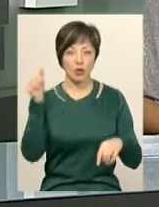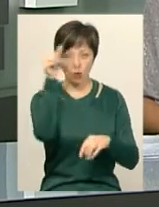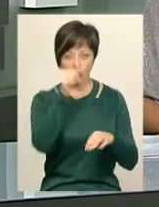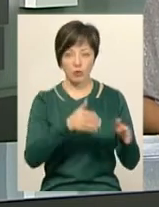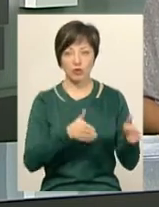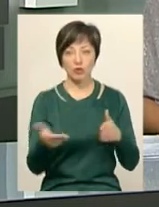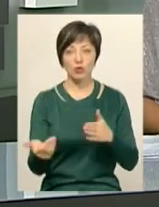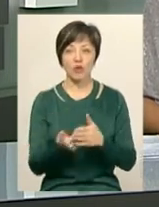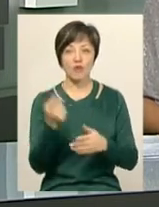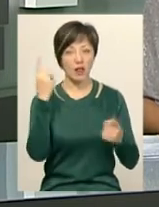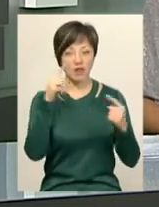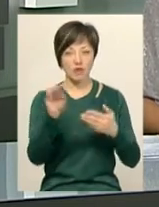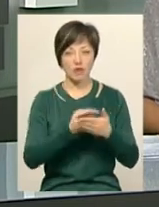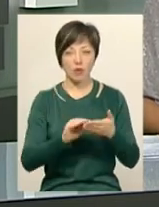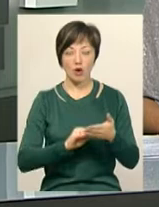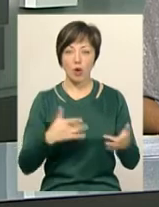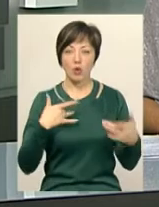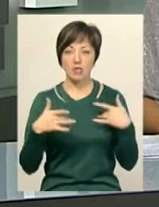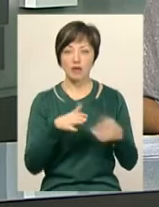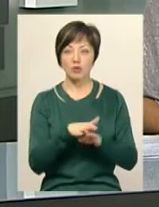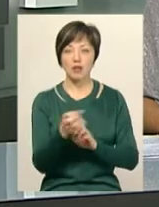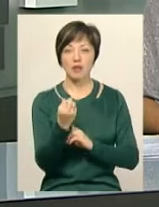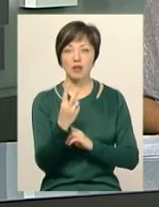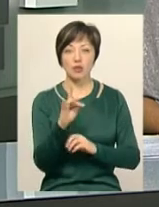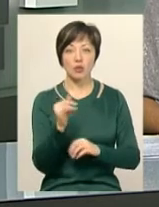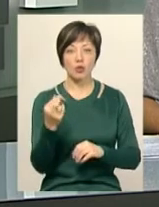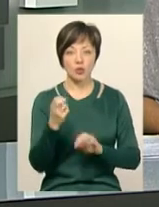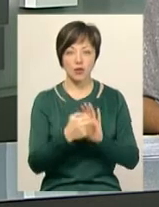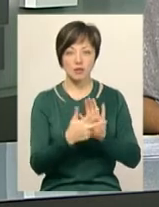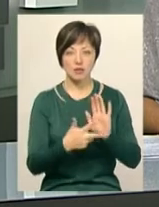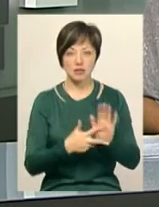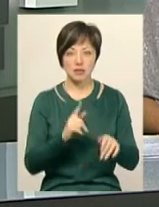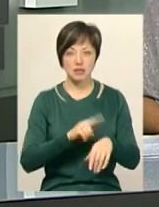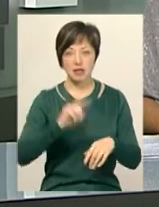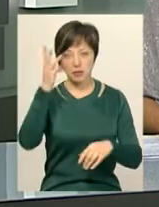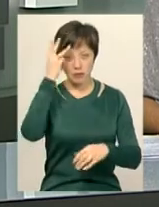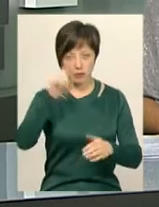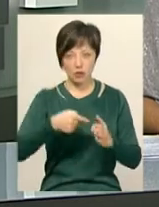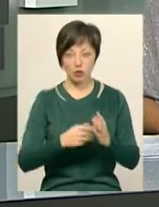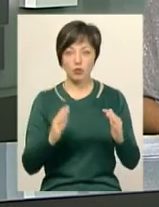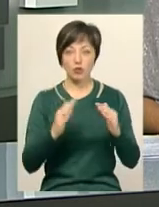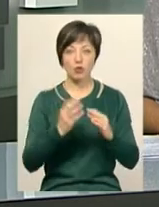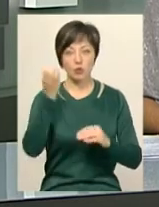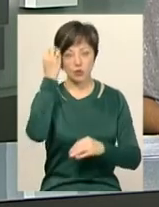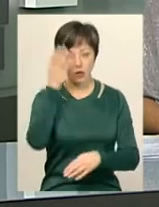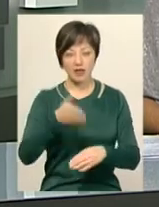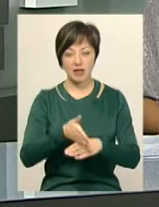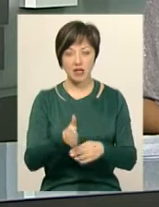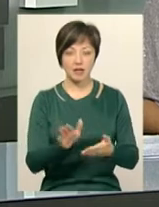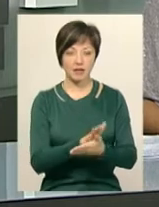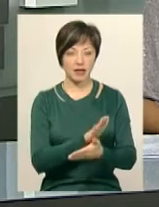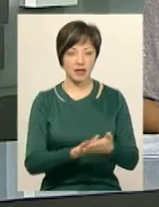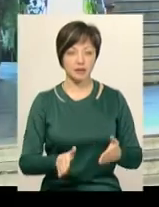підготували нові твори. Концерт відбудеться 12 грудня о 18-й в Хмельницькому міському будинку культури «Вхід вільний».